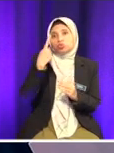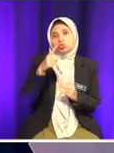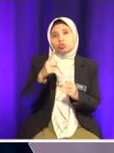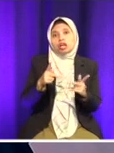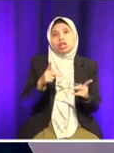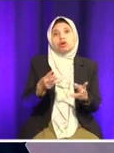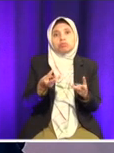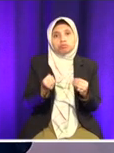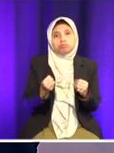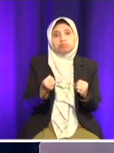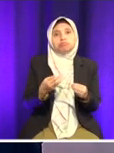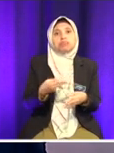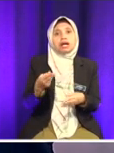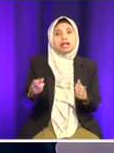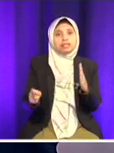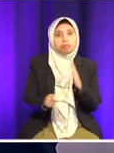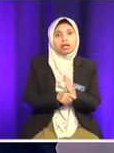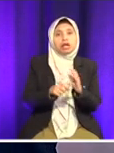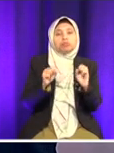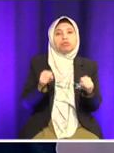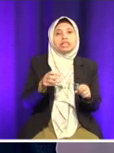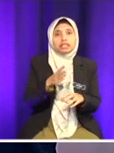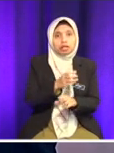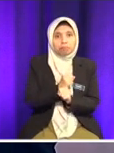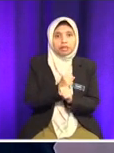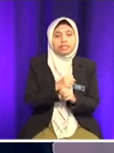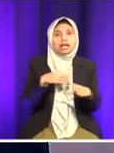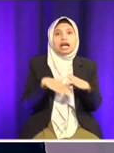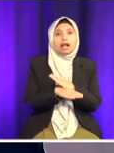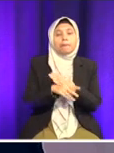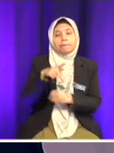bagikan bahan tambahan ya boleh diperoleh dalam